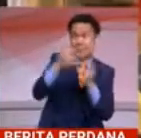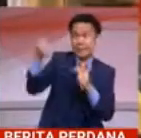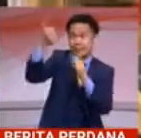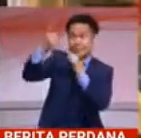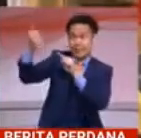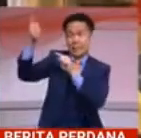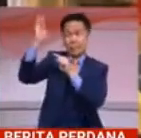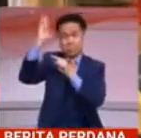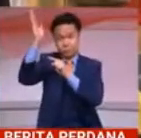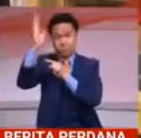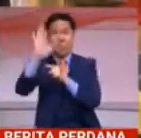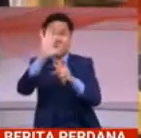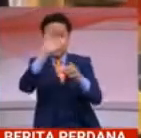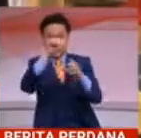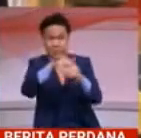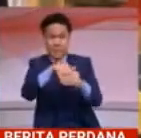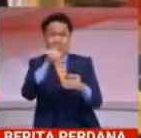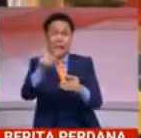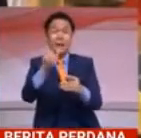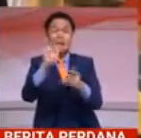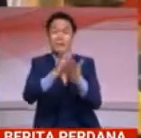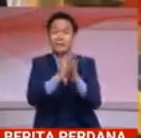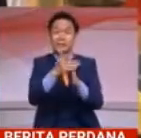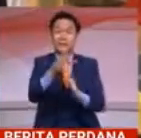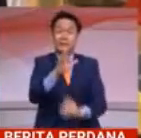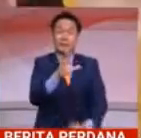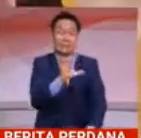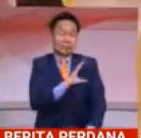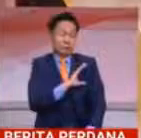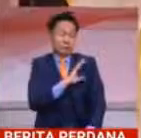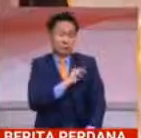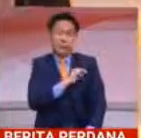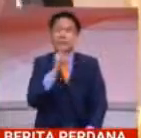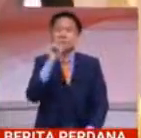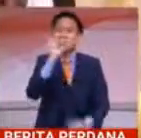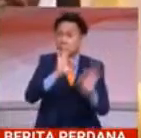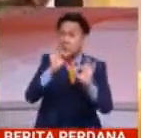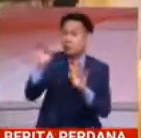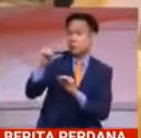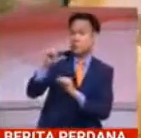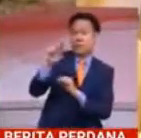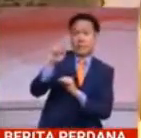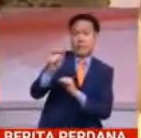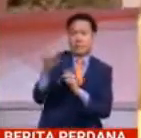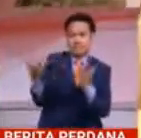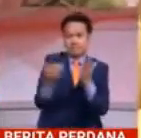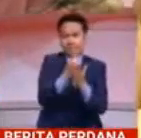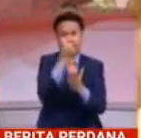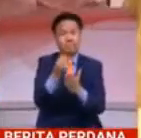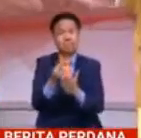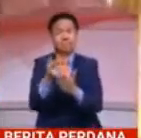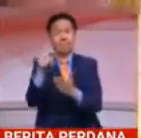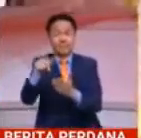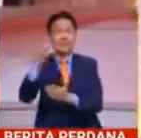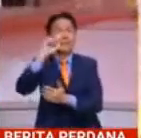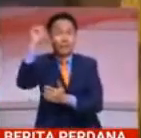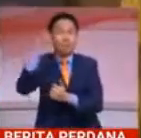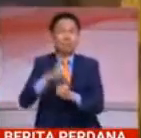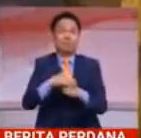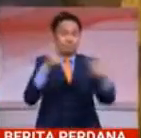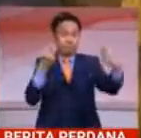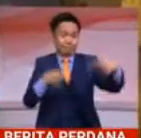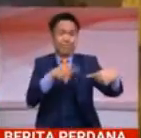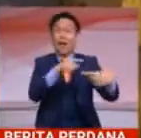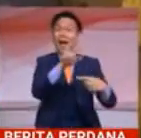sebagai bakal Ketua Menteri sekiranya GRS menawan negeri itu. Dia akan ditentang calon warisan Dato' Ali